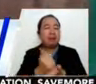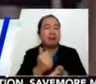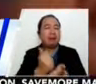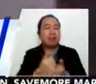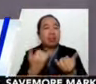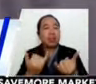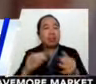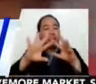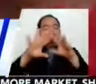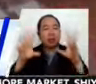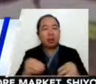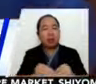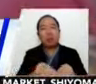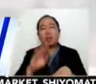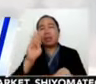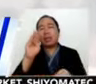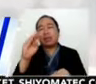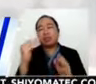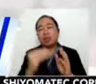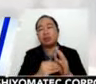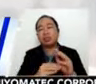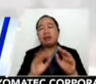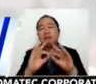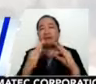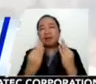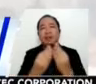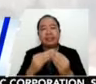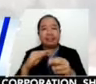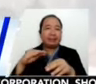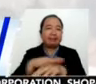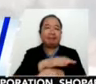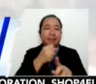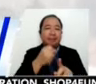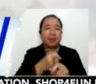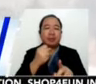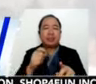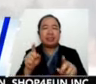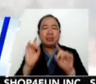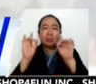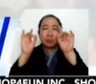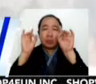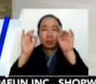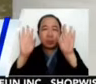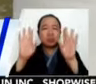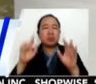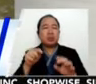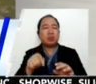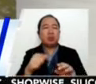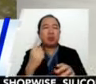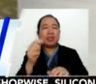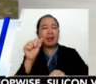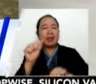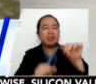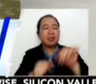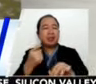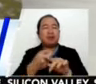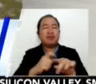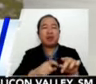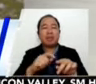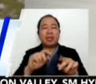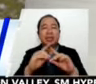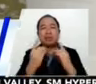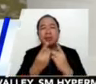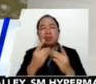pamilya ang apektado roon. Buwis buhay naman ang ginawang assessment ng Ministry of Social Services and Development sa bayan ng